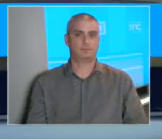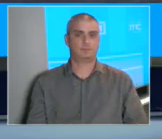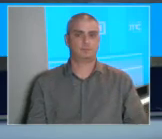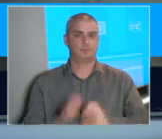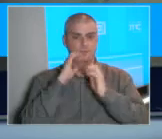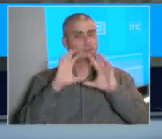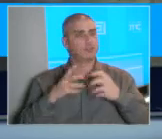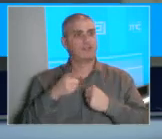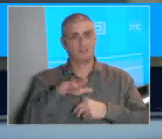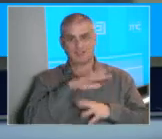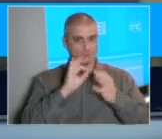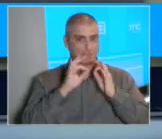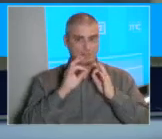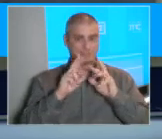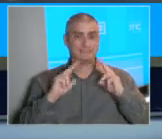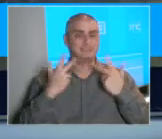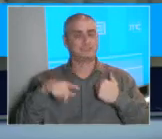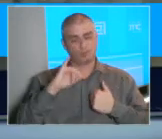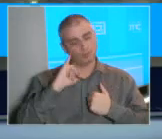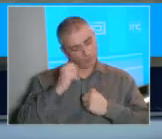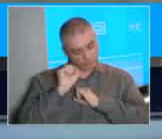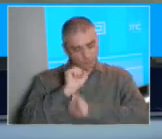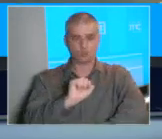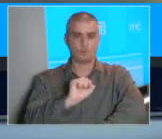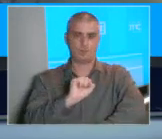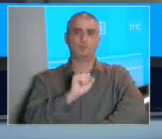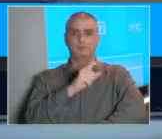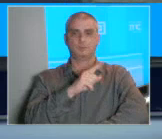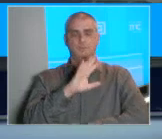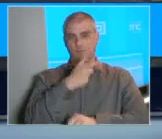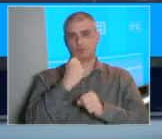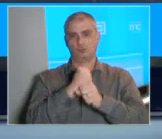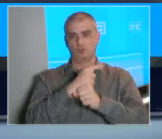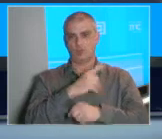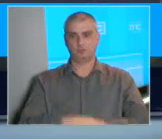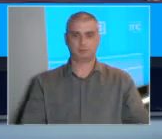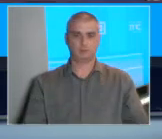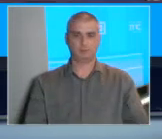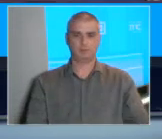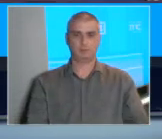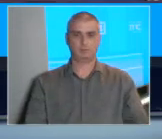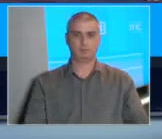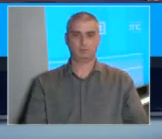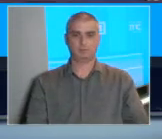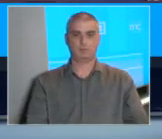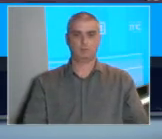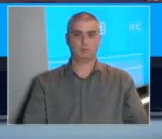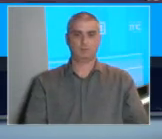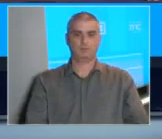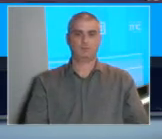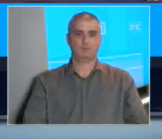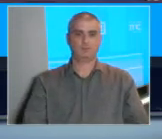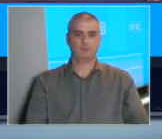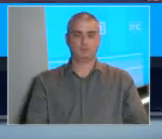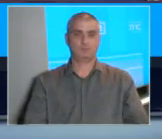מהתקשורת החברתית, שהציבור באמת תומך במה שהוא עשה, יש חששות... אנחנו לא יודעים